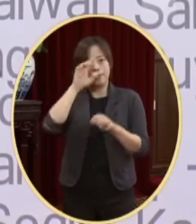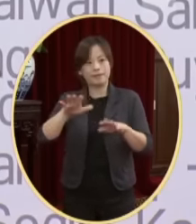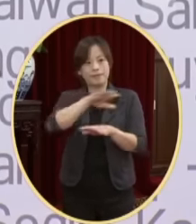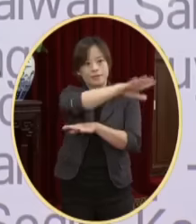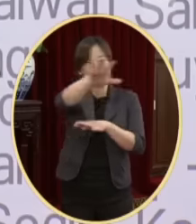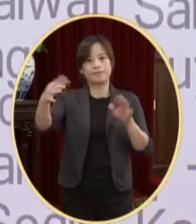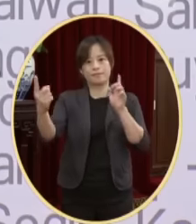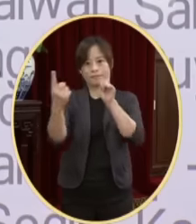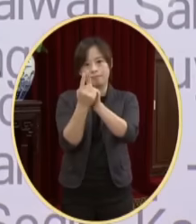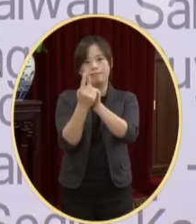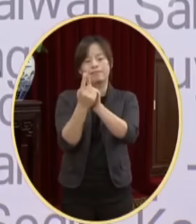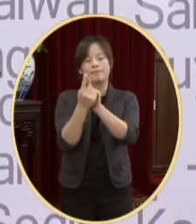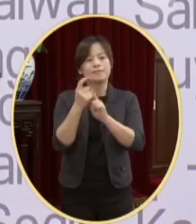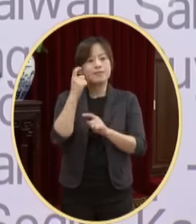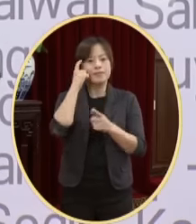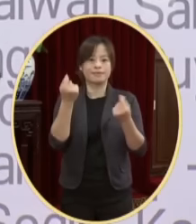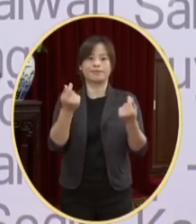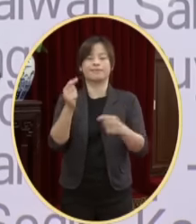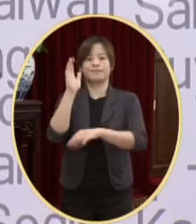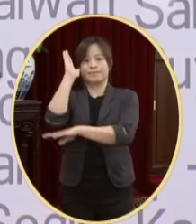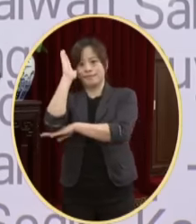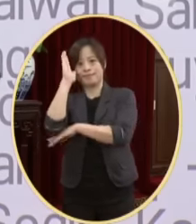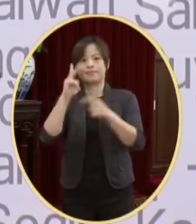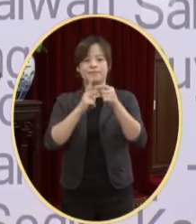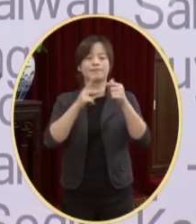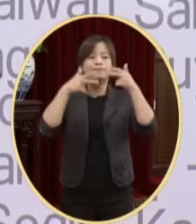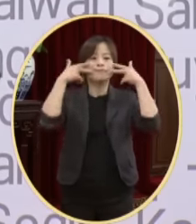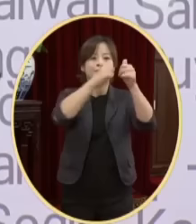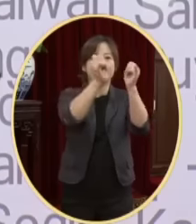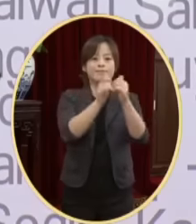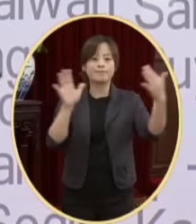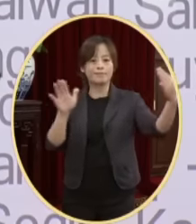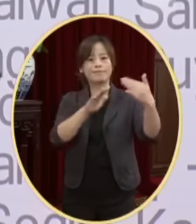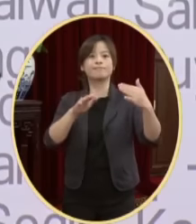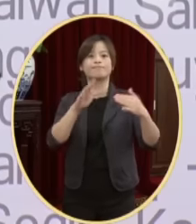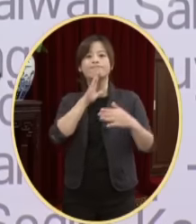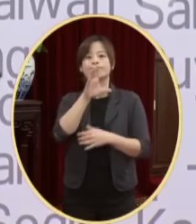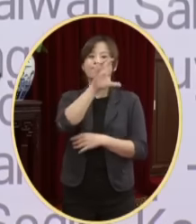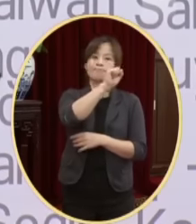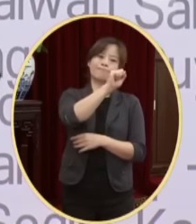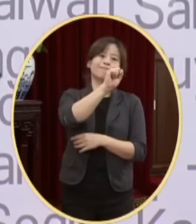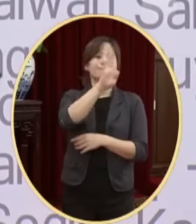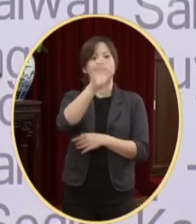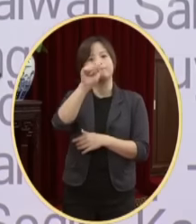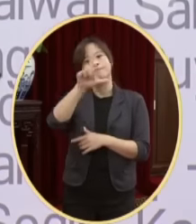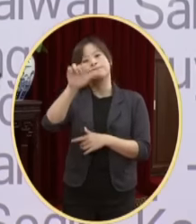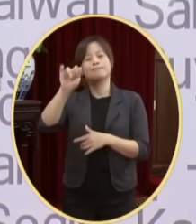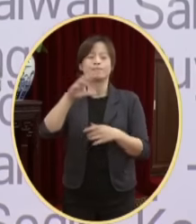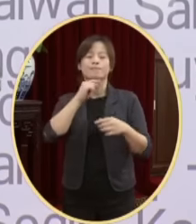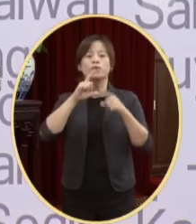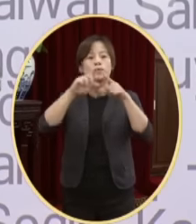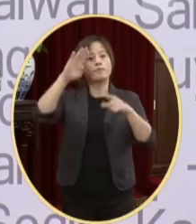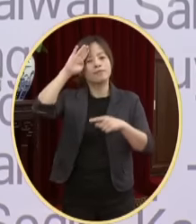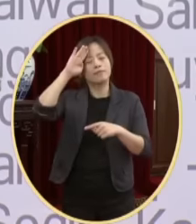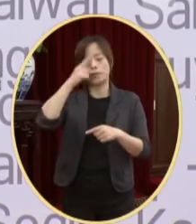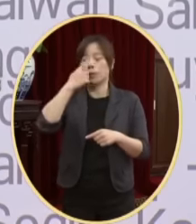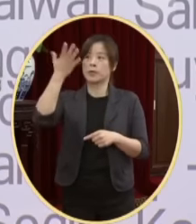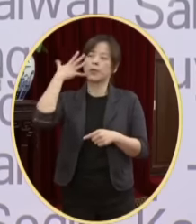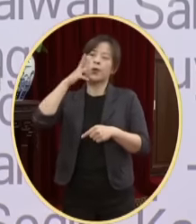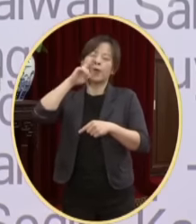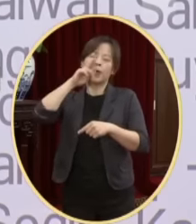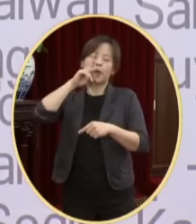合就是一个政府和原住民族之间的 spotlight。 我把过去的错误、